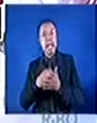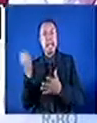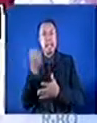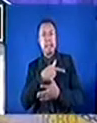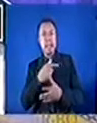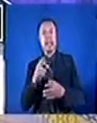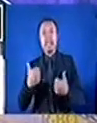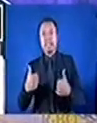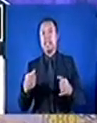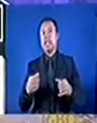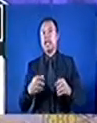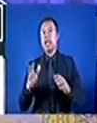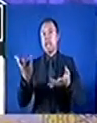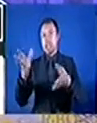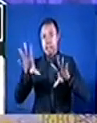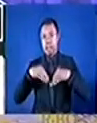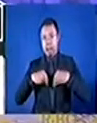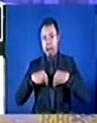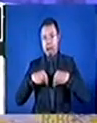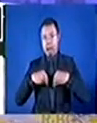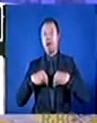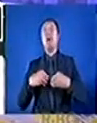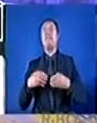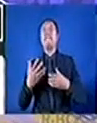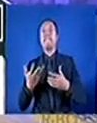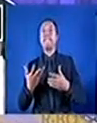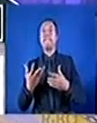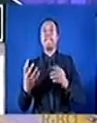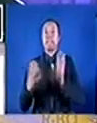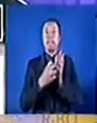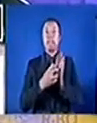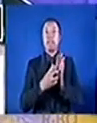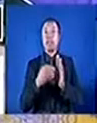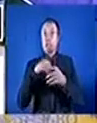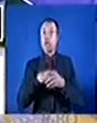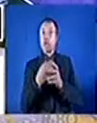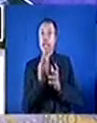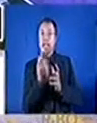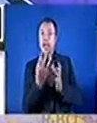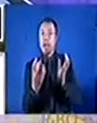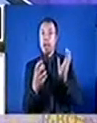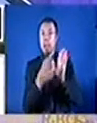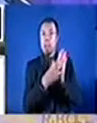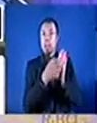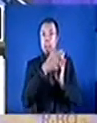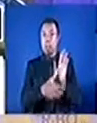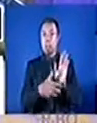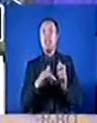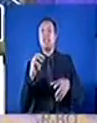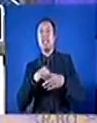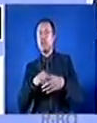yang bisa diaplikasi dengan digital, baik kursus yang sifatnya